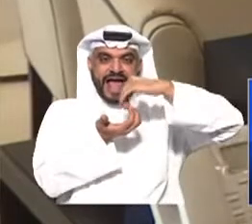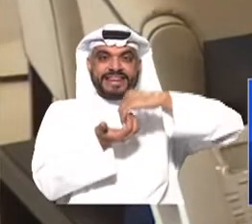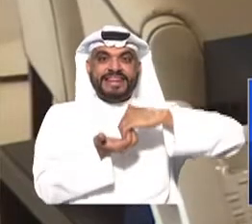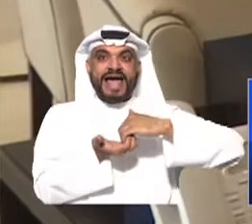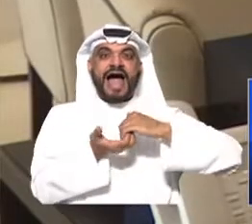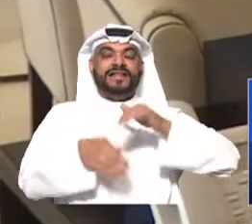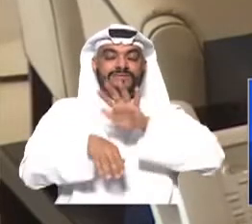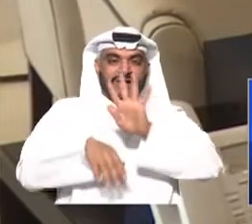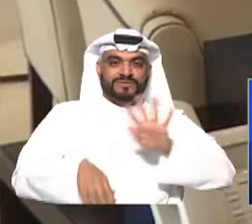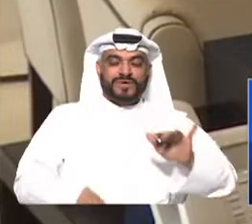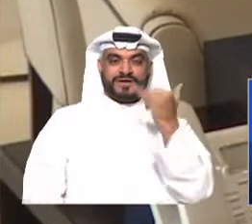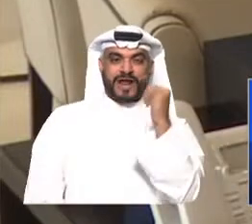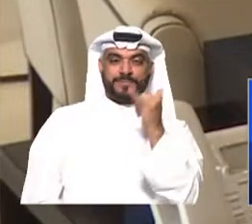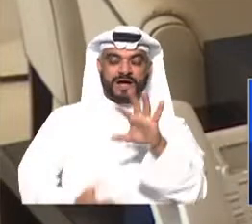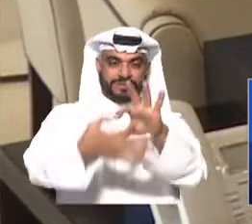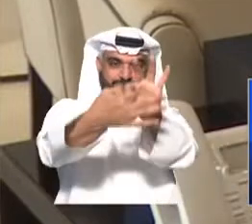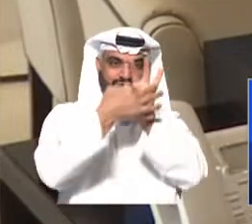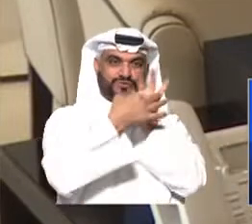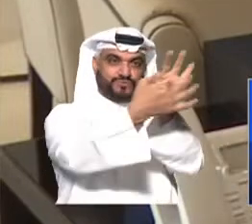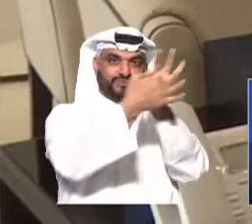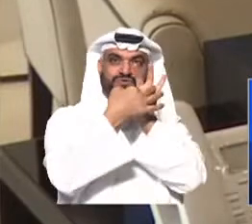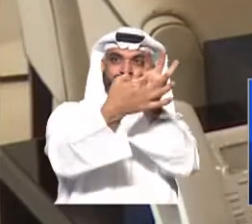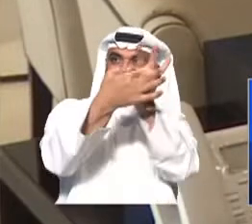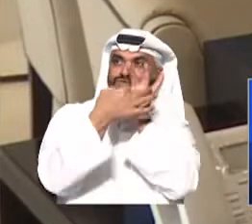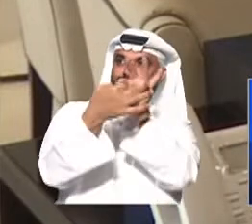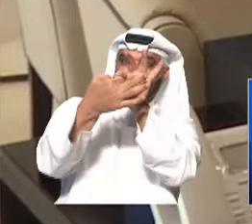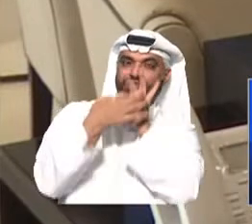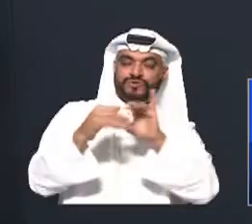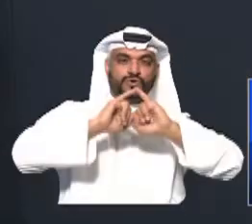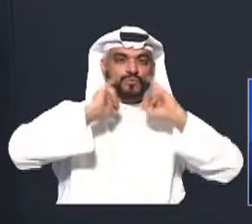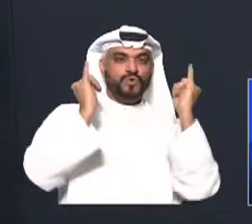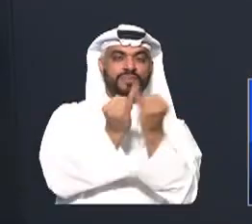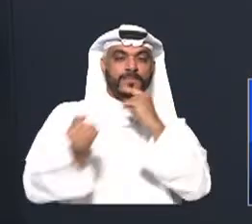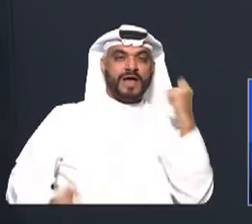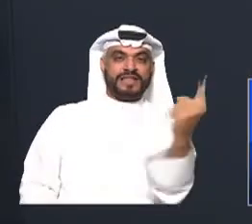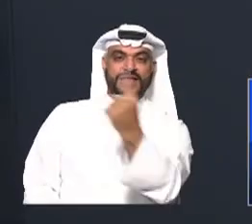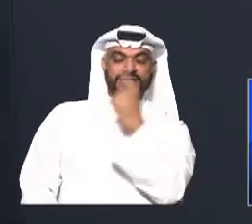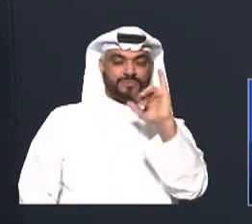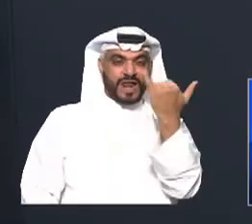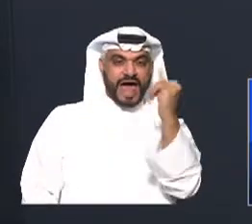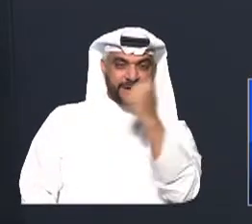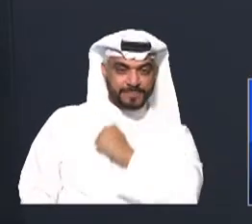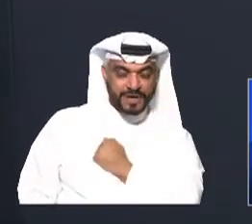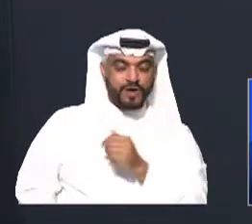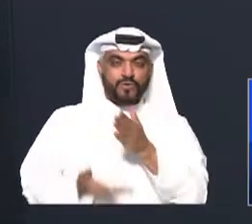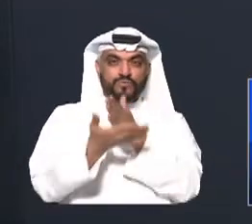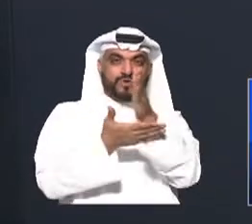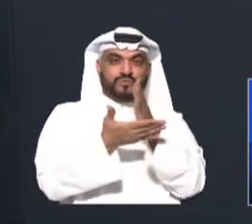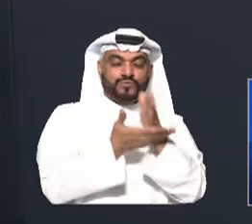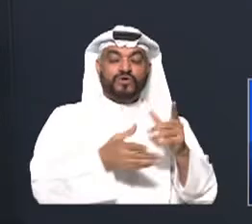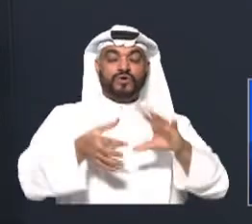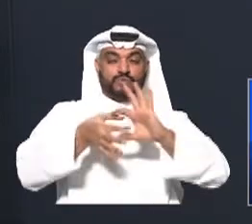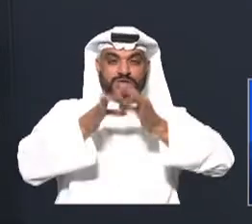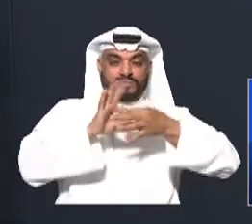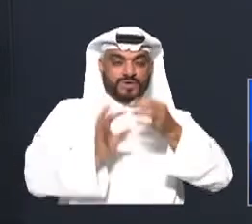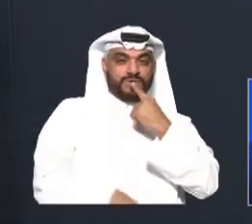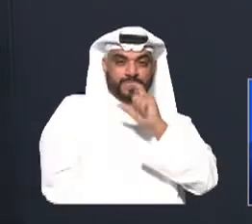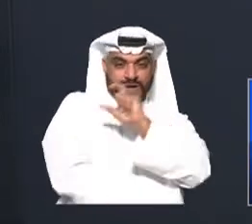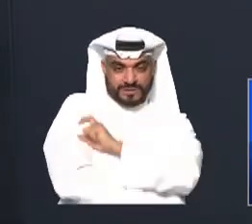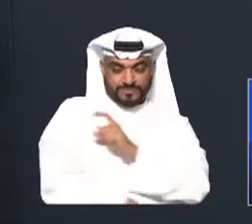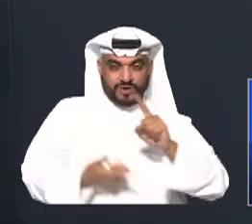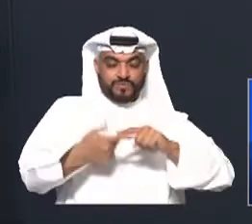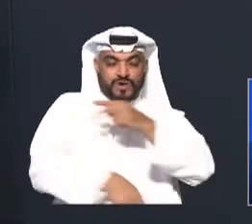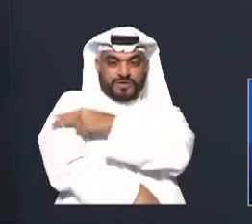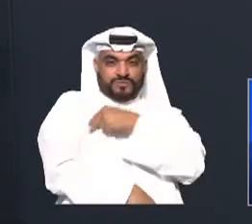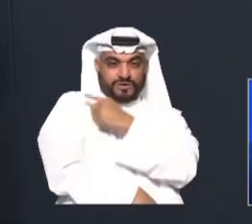العربي بالتنسيق مع منظمات المجتمع المدني العربية وجميع مؤسسات الهلال الأحمر والمؤسسات